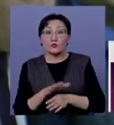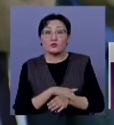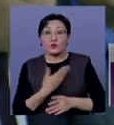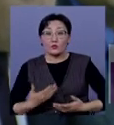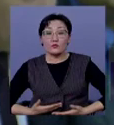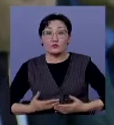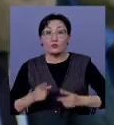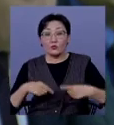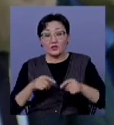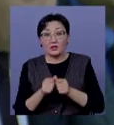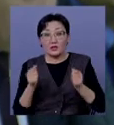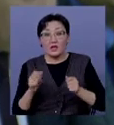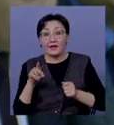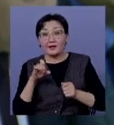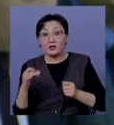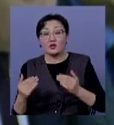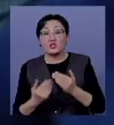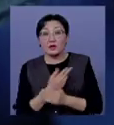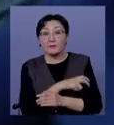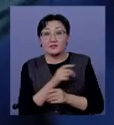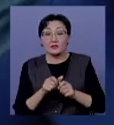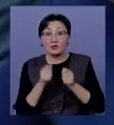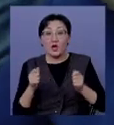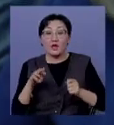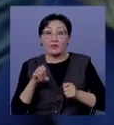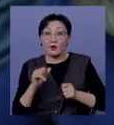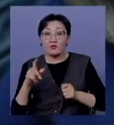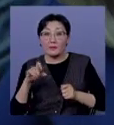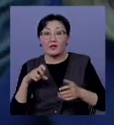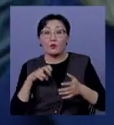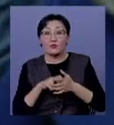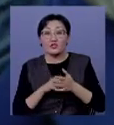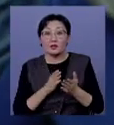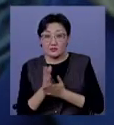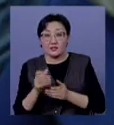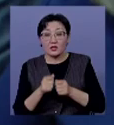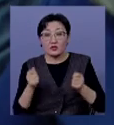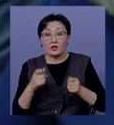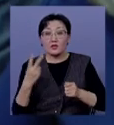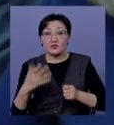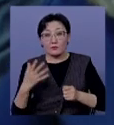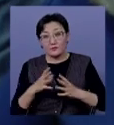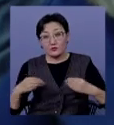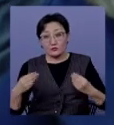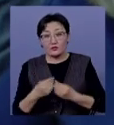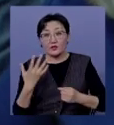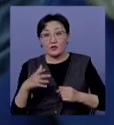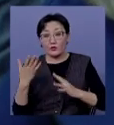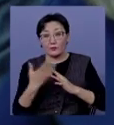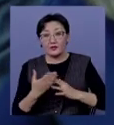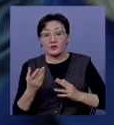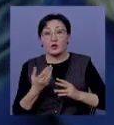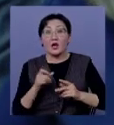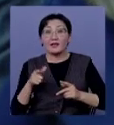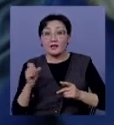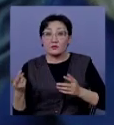сүру орталығы ашылды. Қарағайлыда жаңа медициналық пункт ашылса, Таусамалда пошта қызметі іске қосылды. Мәселен, 25 отбасыға 50%-дық жеңілдікпен көгілдір